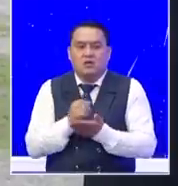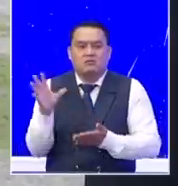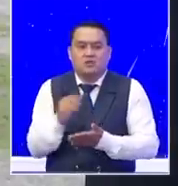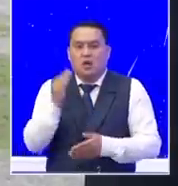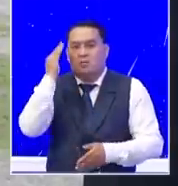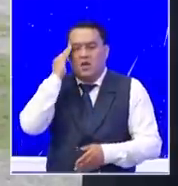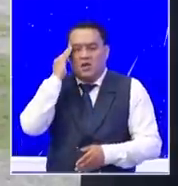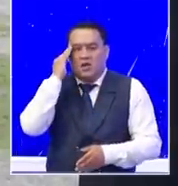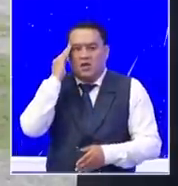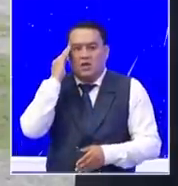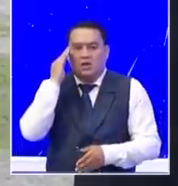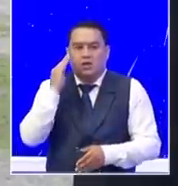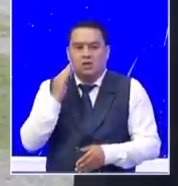меры